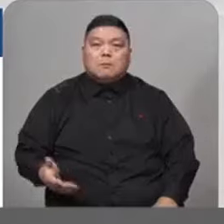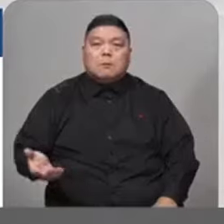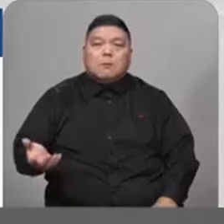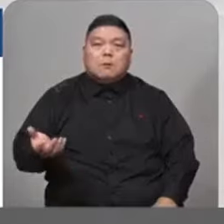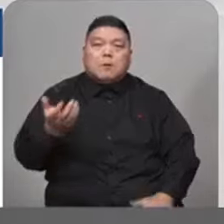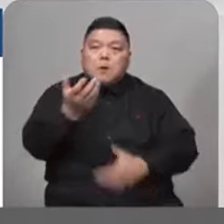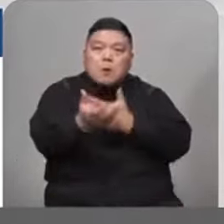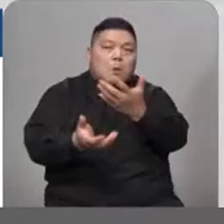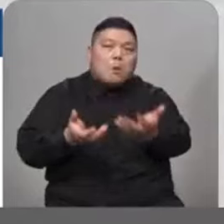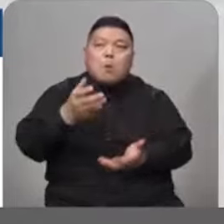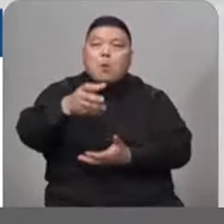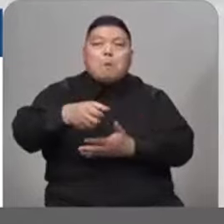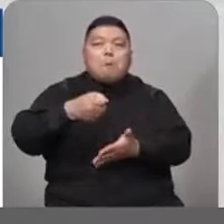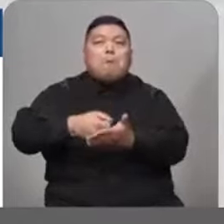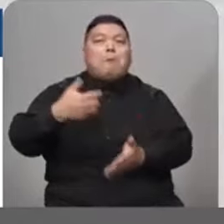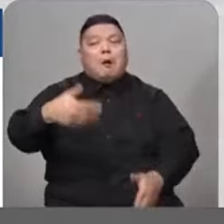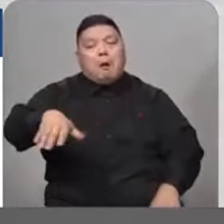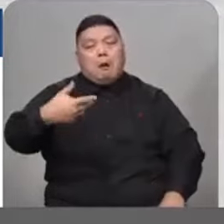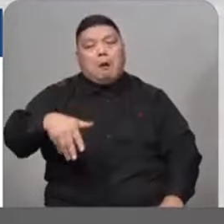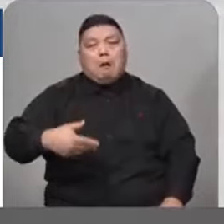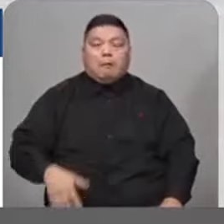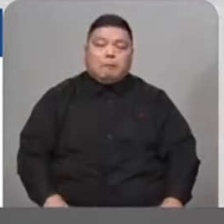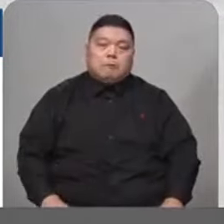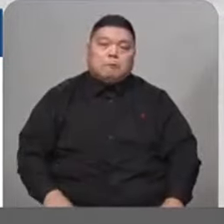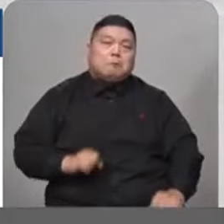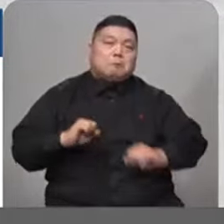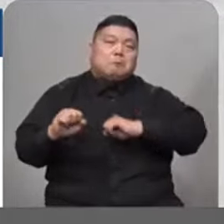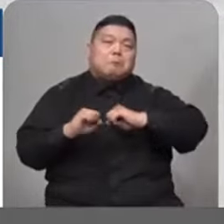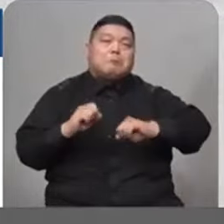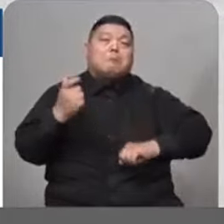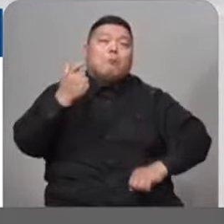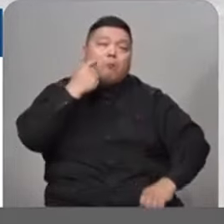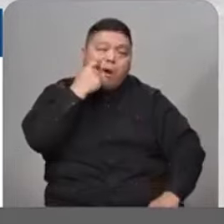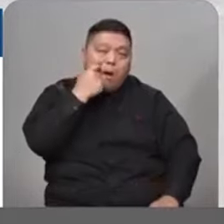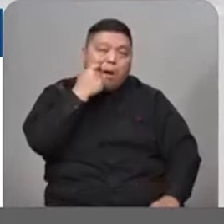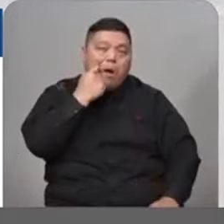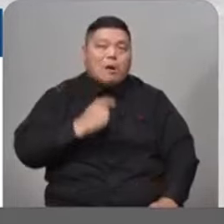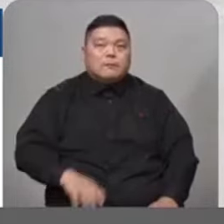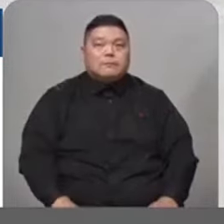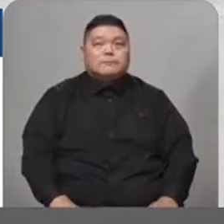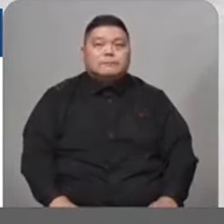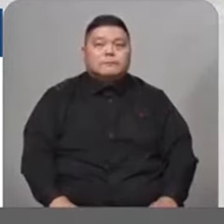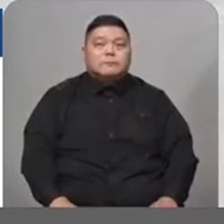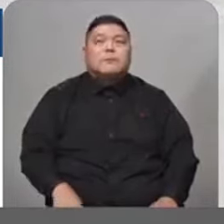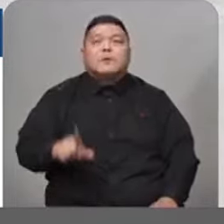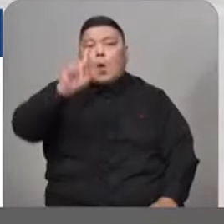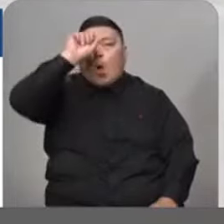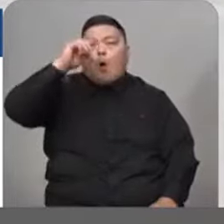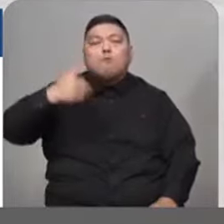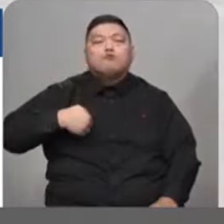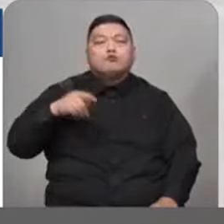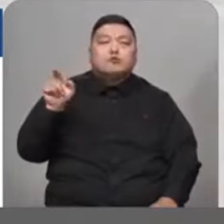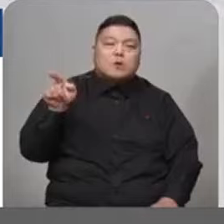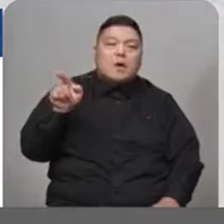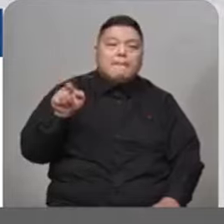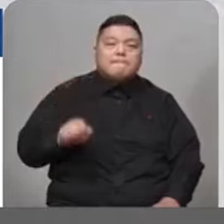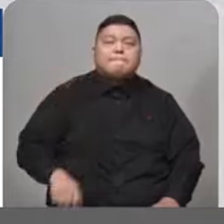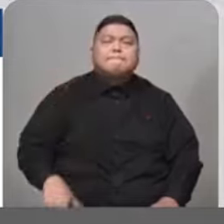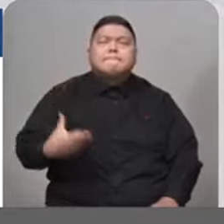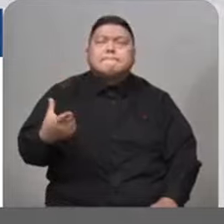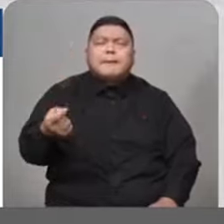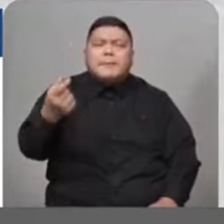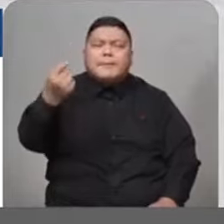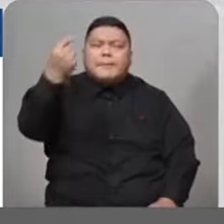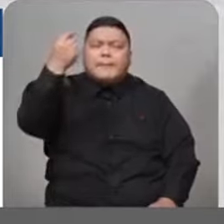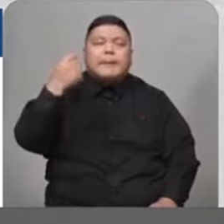상태에서 유치 기관을 상대로 유치활동을 할 수 없는 것이 사실입니다 따라서 정부가 공공기관 2차 이전